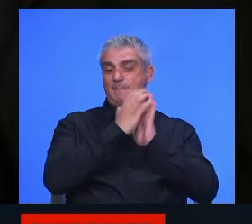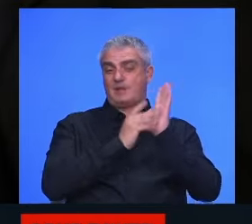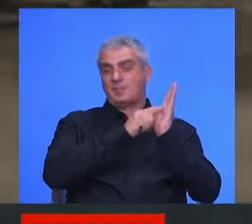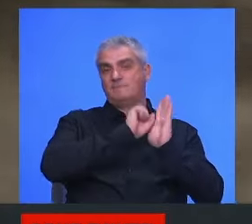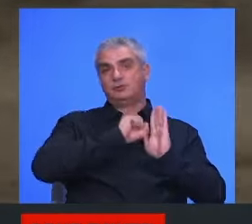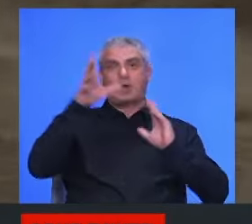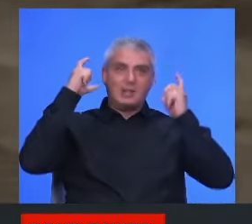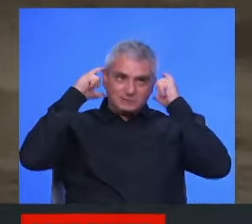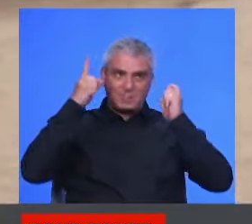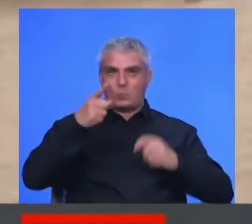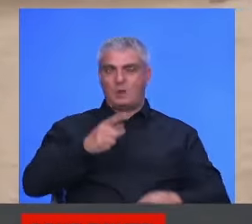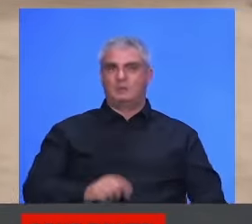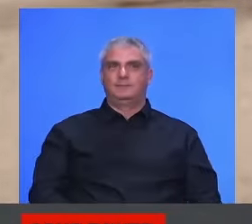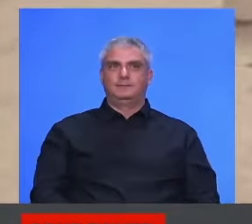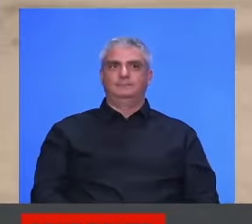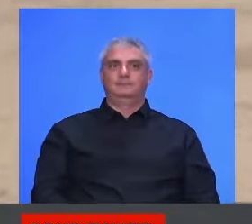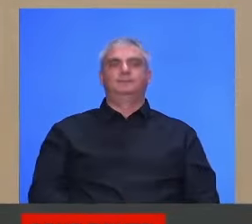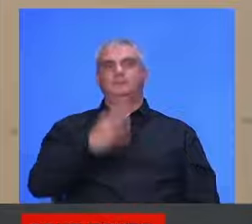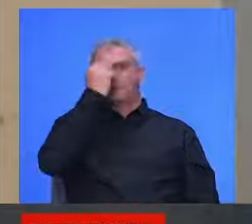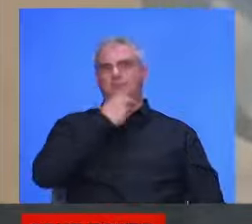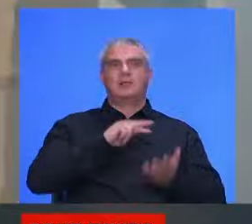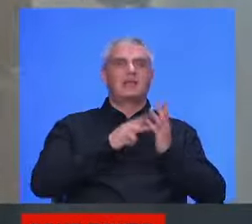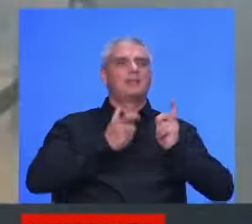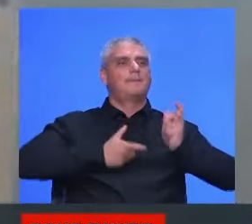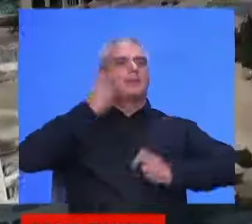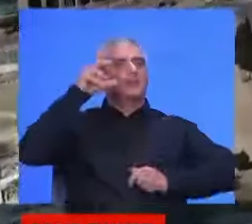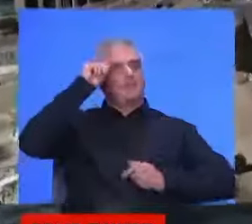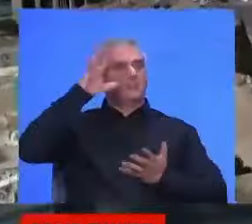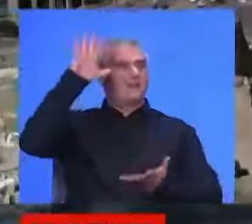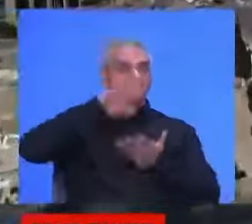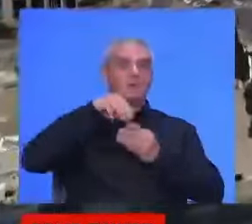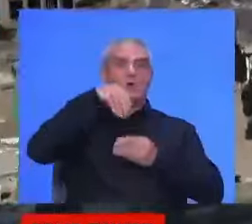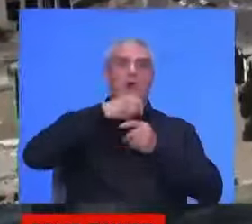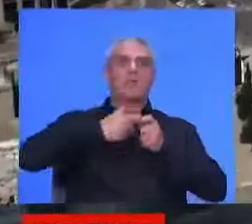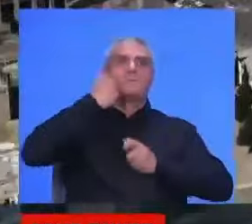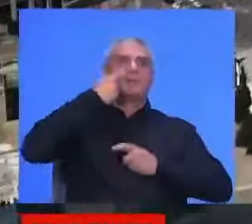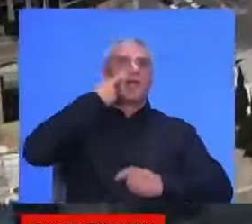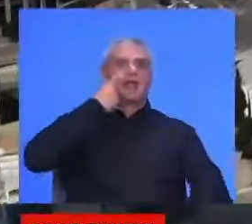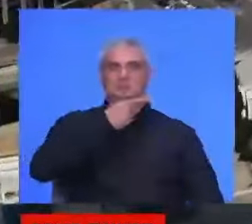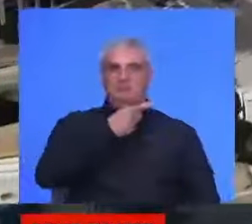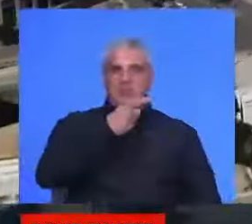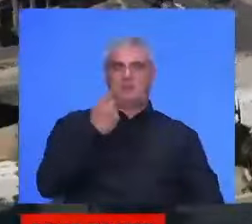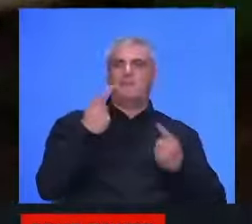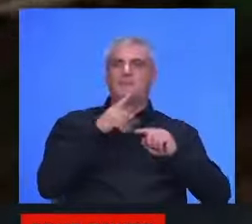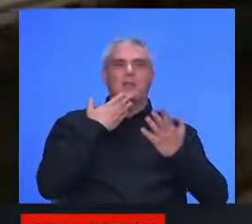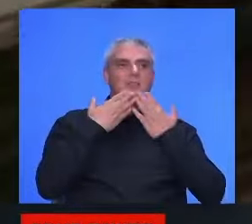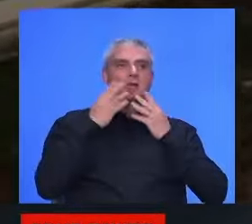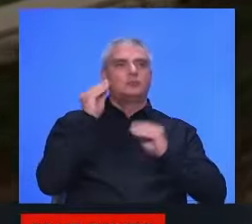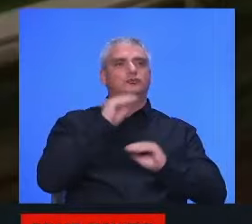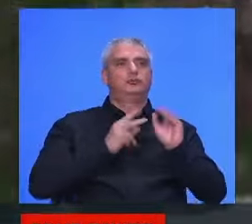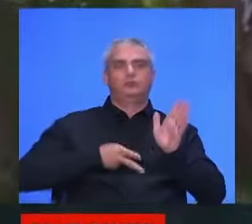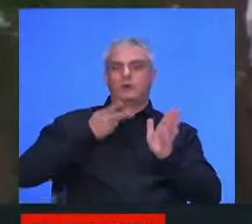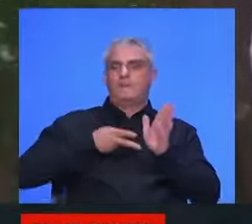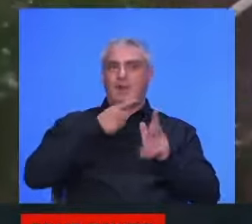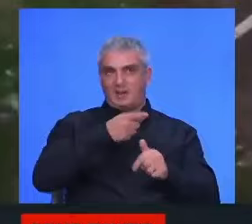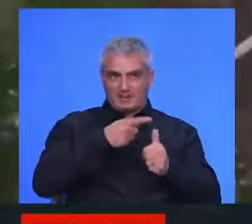סינואר. חמאס תכנן להפיל מגדלים בגוש דן, בין היתר מגדלי עזריאלי. במקביל דנו בחמאס על שימוש במסילות